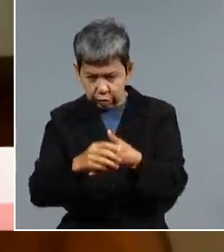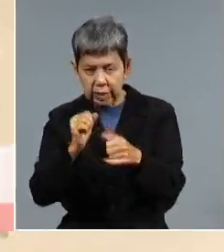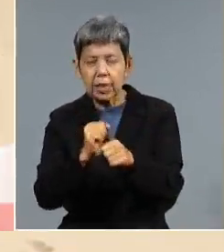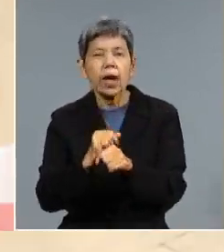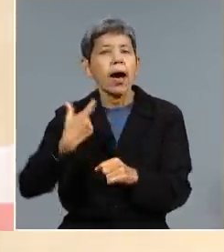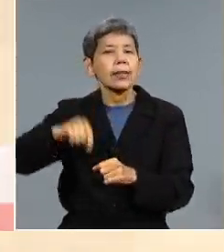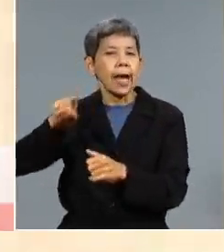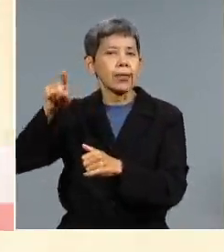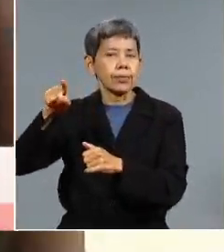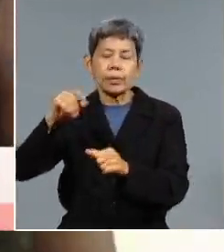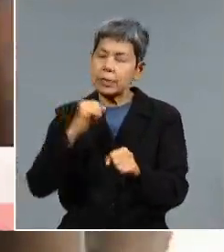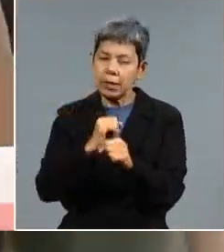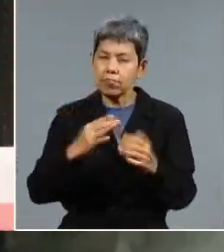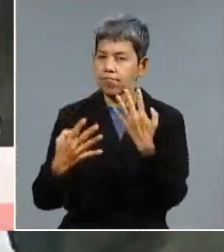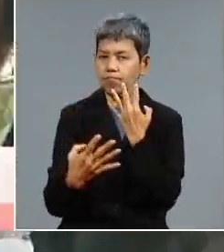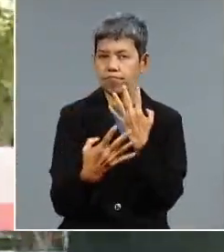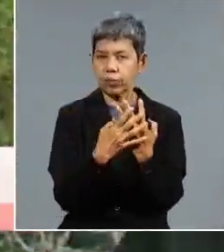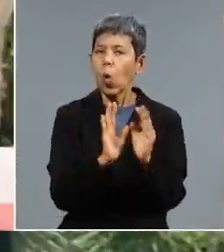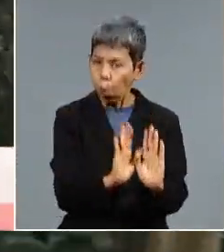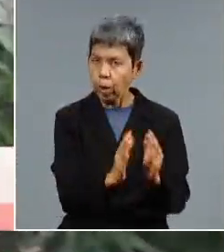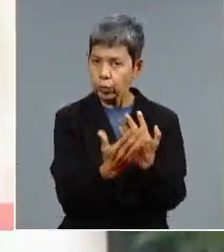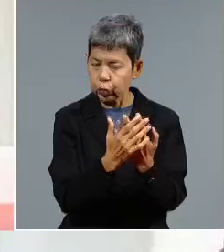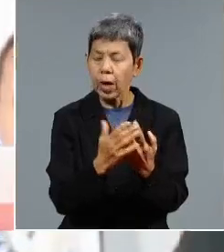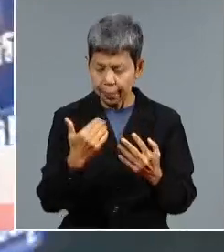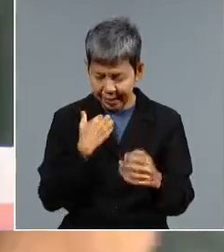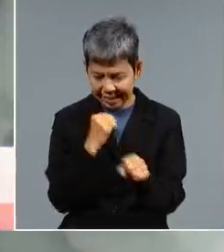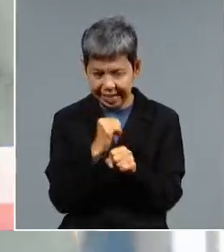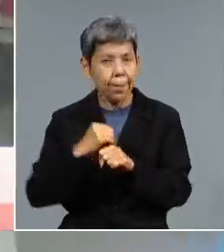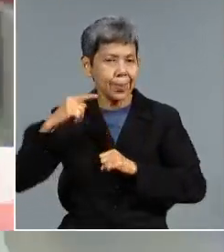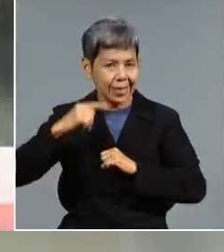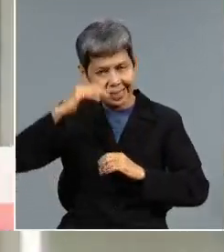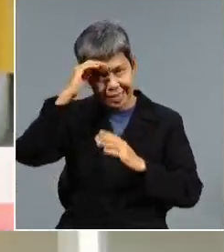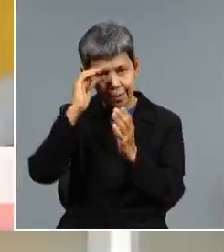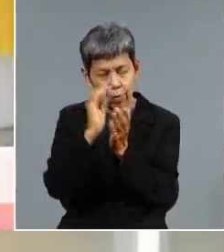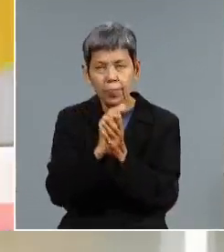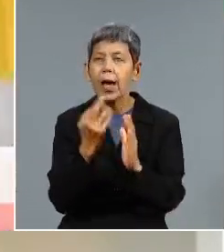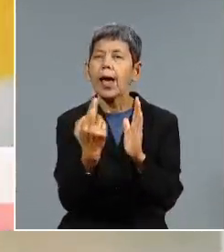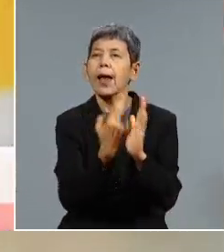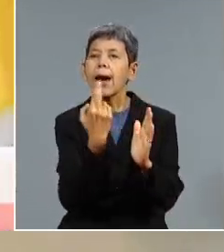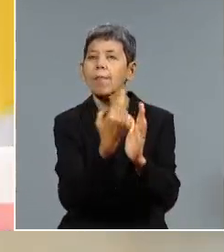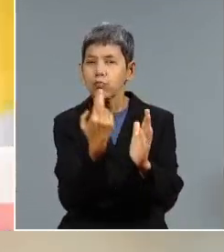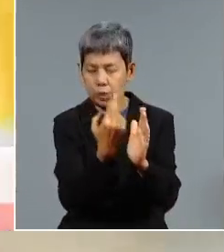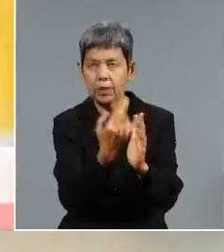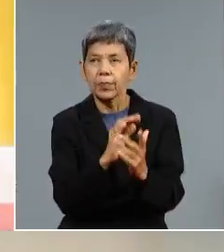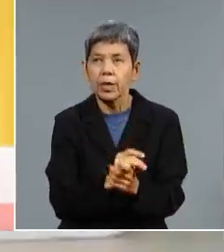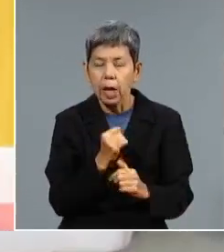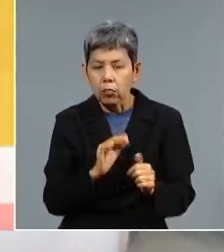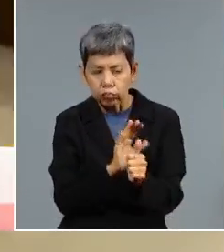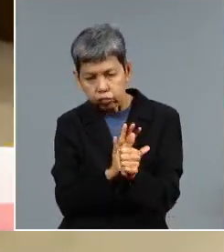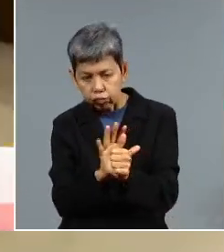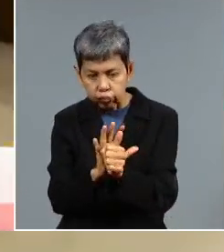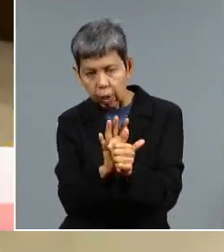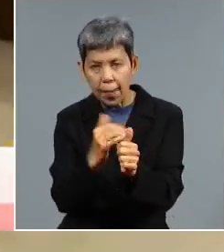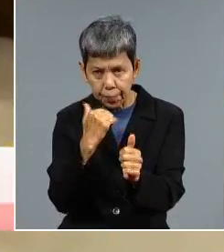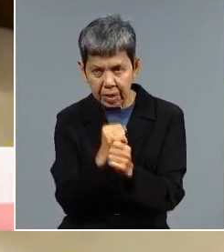อำนาจศาลนะเพื่อทำการฝากขังโดยมีหน่วยปฏิบัติการพิเศษของตำรวจภูธรจังหวัดราชบุรีเนี่ยนะฮะมาคอยคุ้มกันอยู่